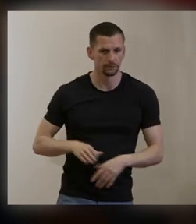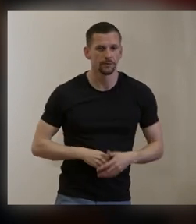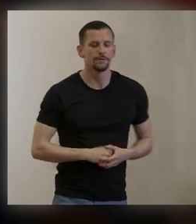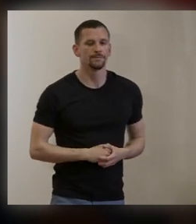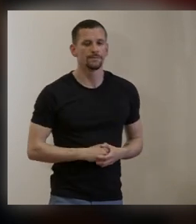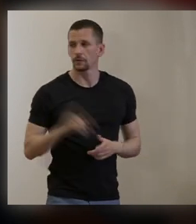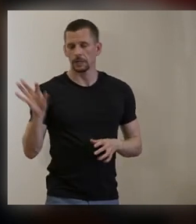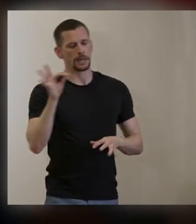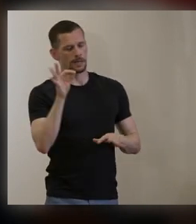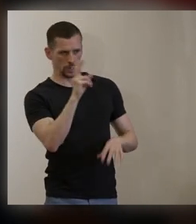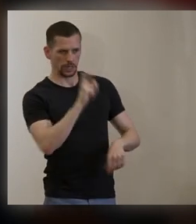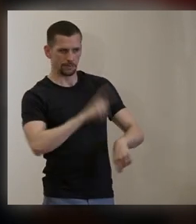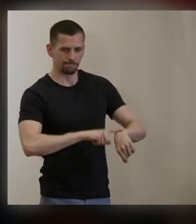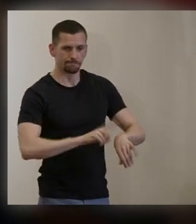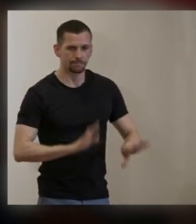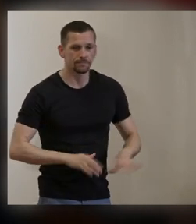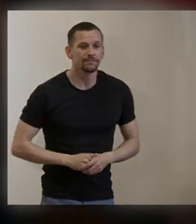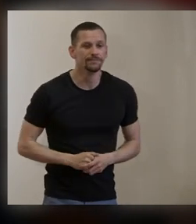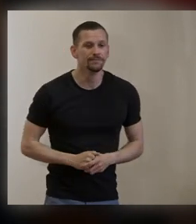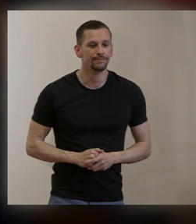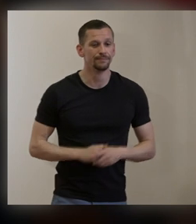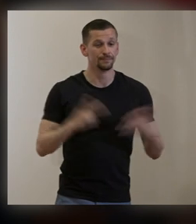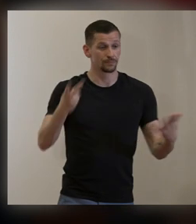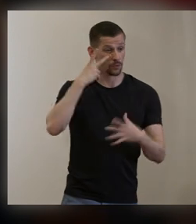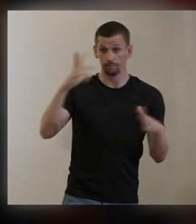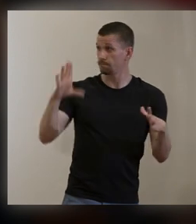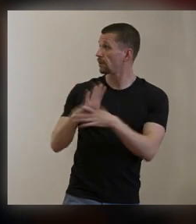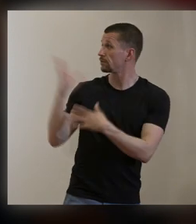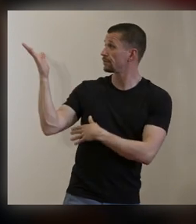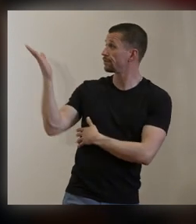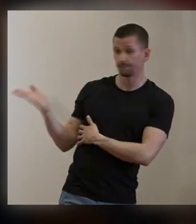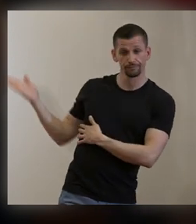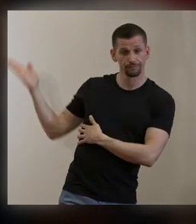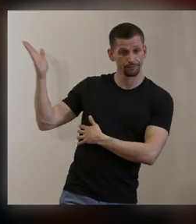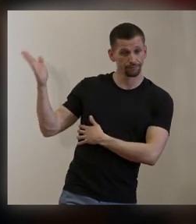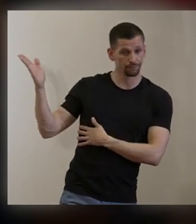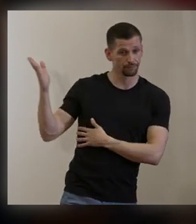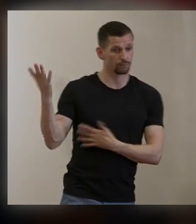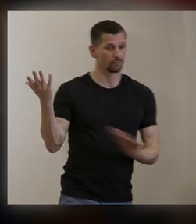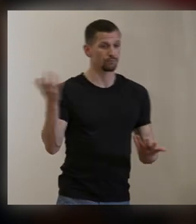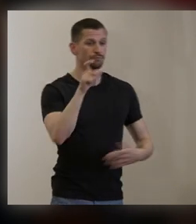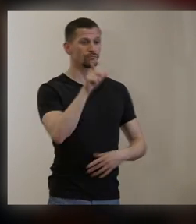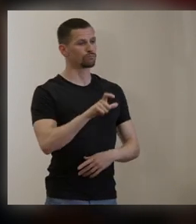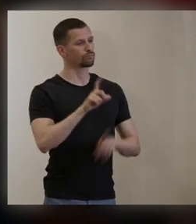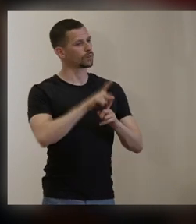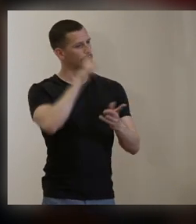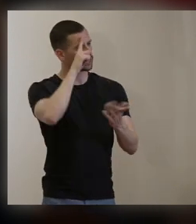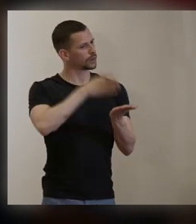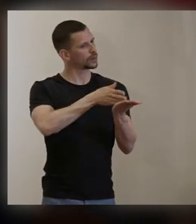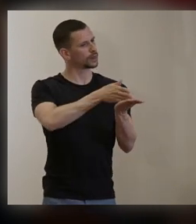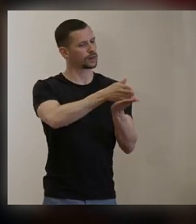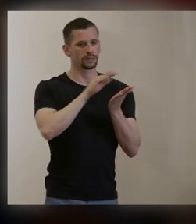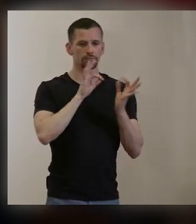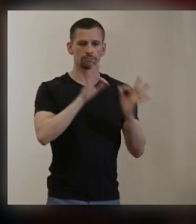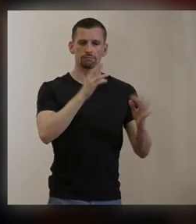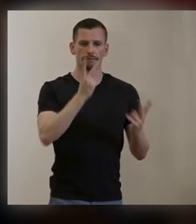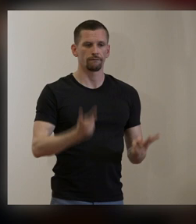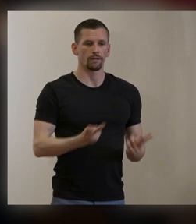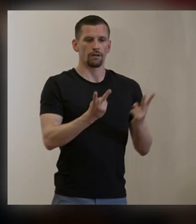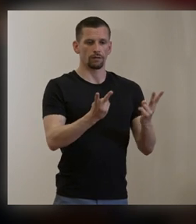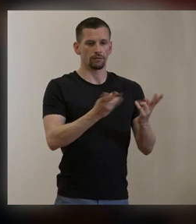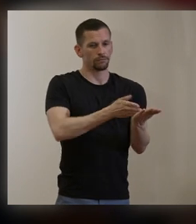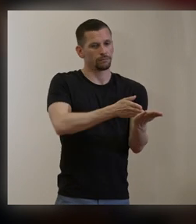Voilà, alors je dirais que nous, en voyant cette image, on évoque la dignité des personnages. Debré parle de la glorification, ce qui est un terme un petit